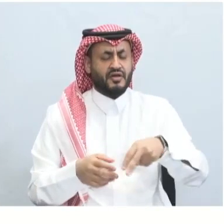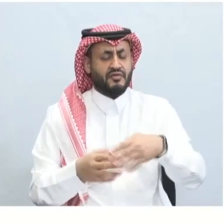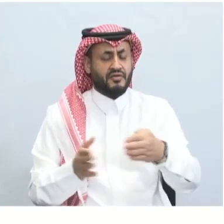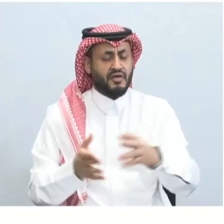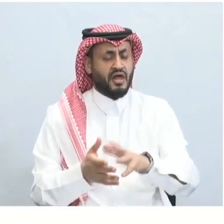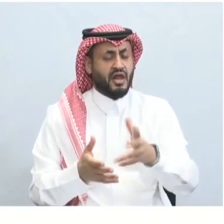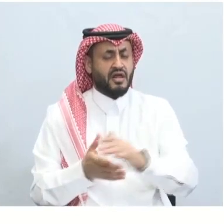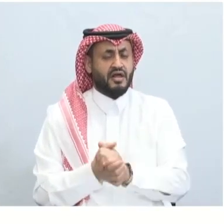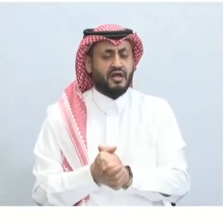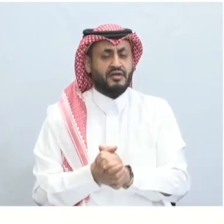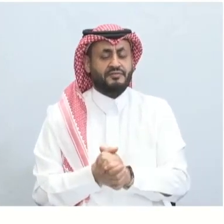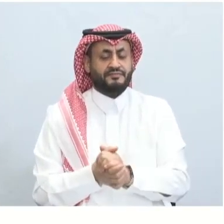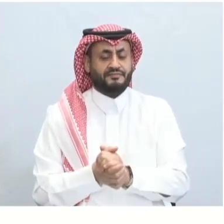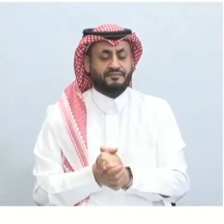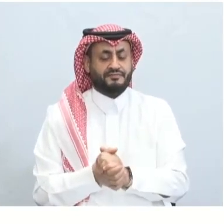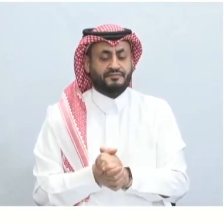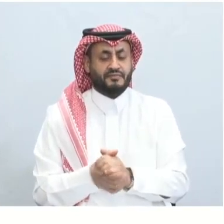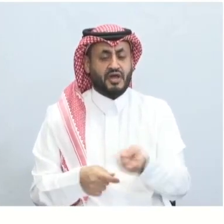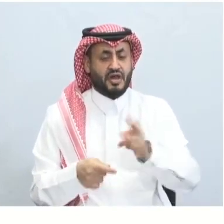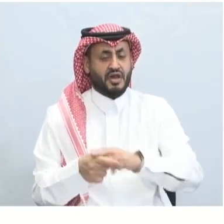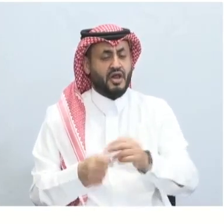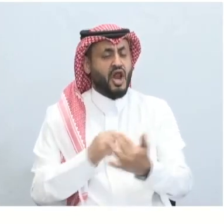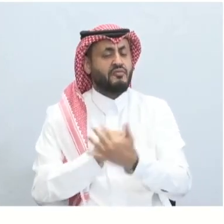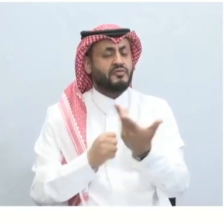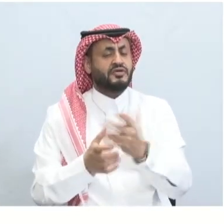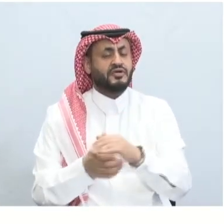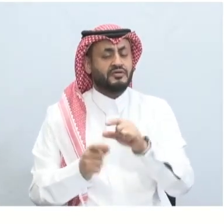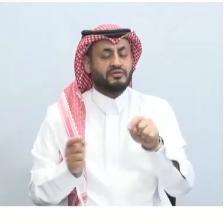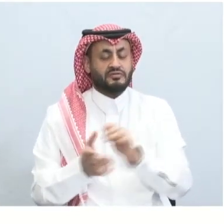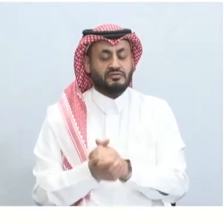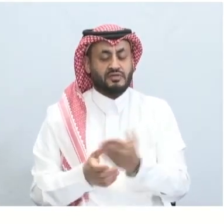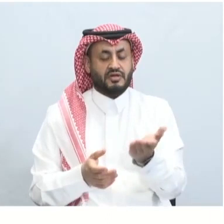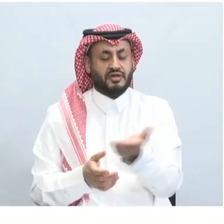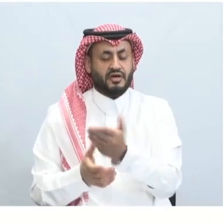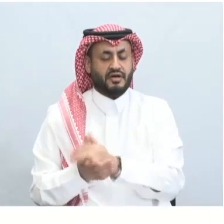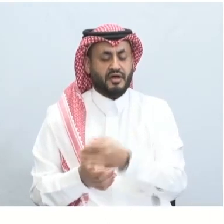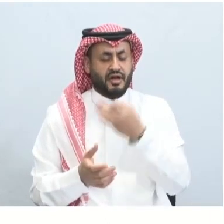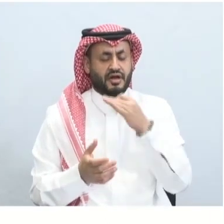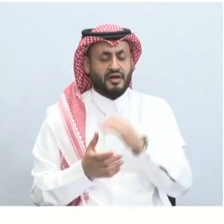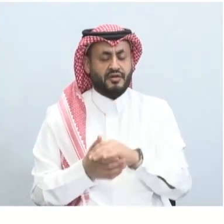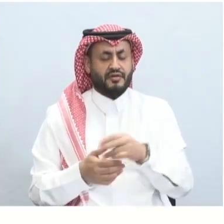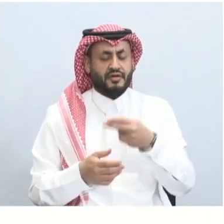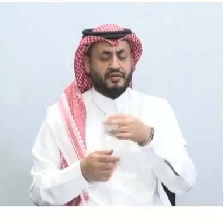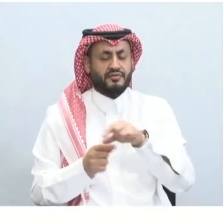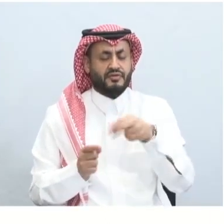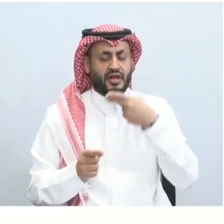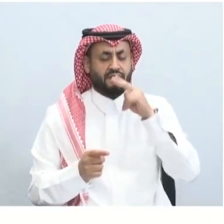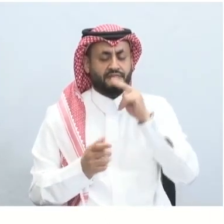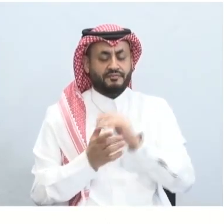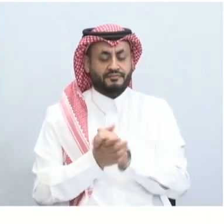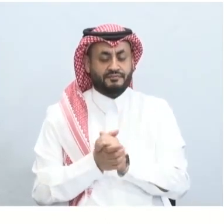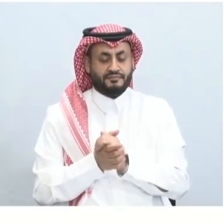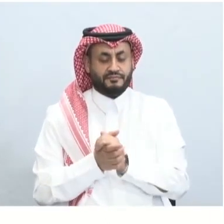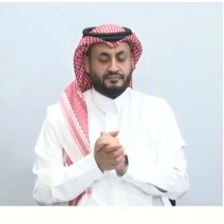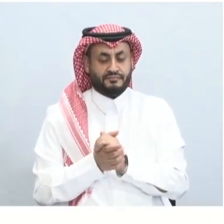الم تقل لاعلمنك سوره هي اعظم سوره في القران قال الحمد لله رب العالمين هي السبع المثاني والقران